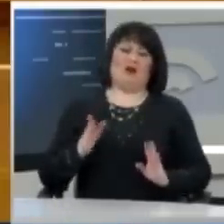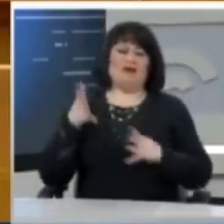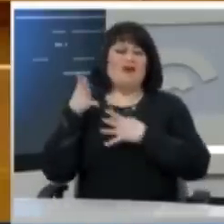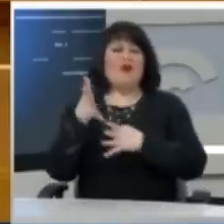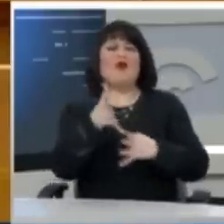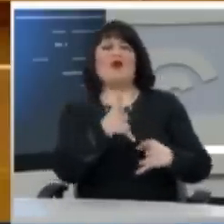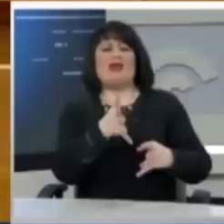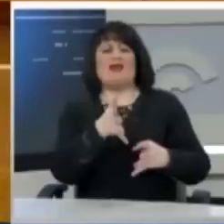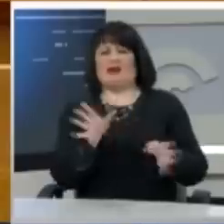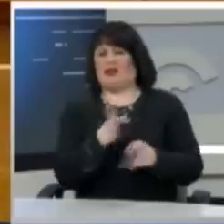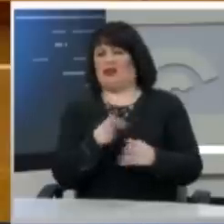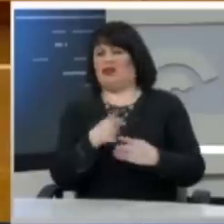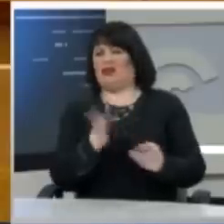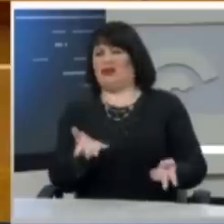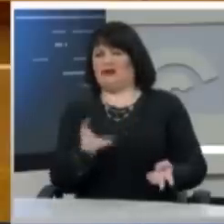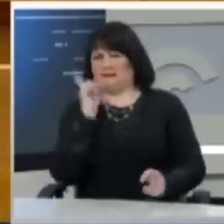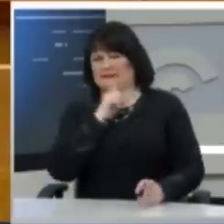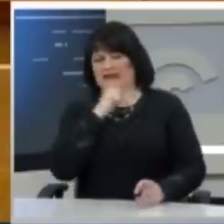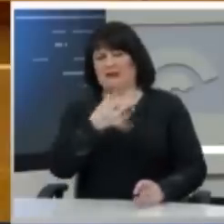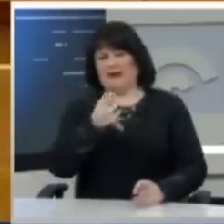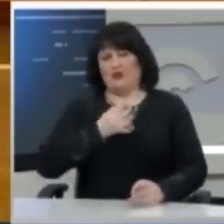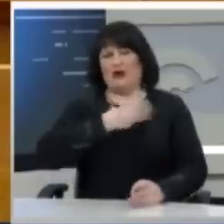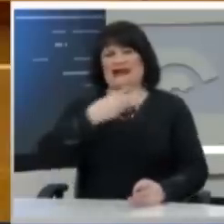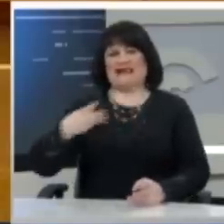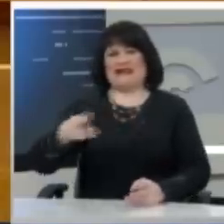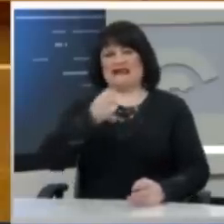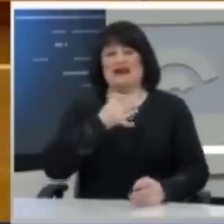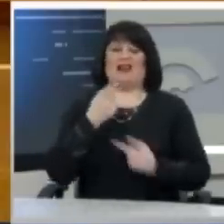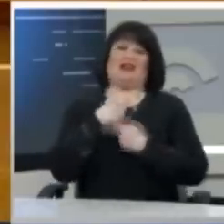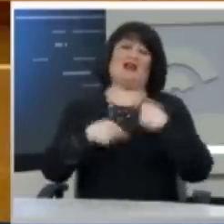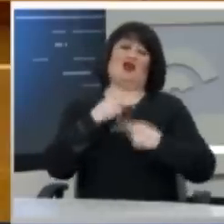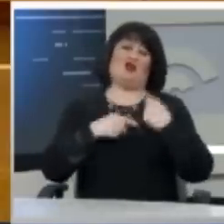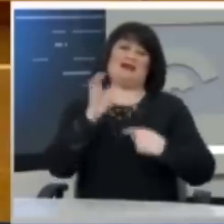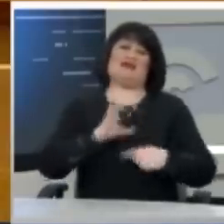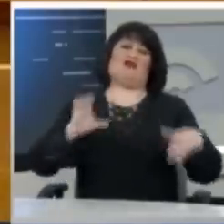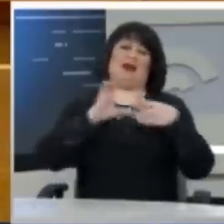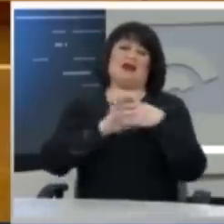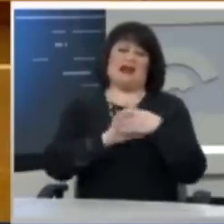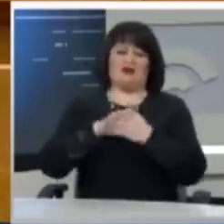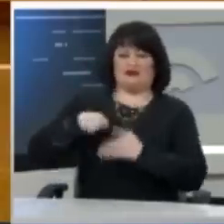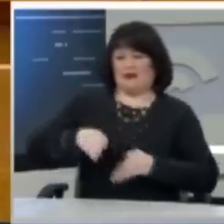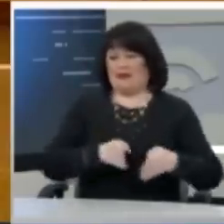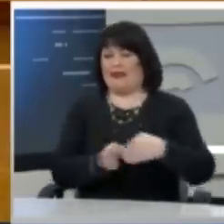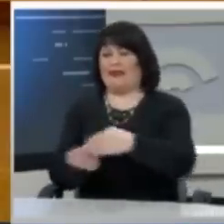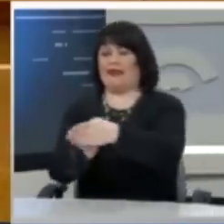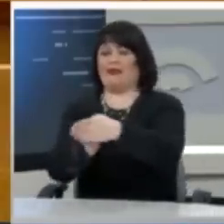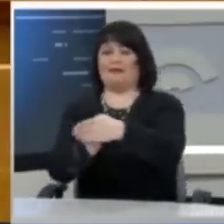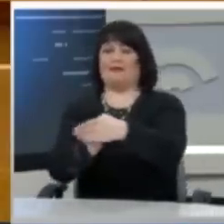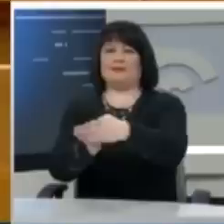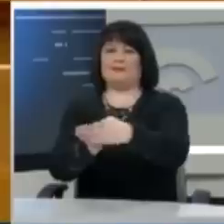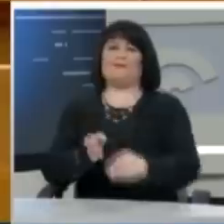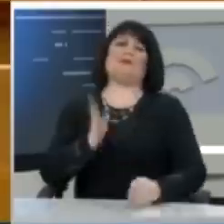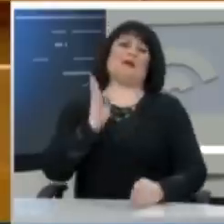παραπλανητικό είναι αυτό που λέει ο ΣΥΡΙΖΑ, ότι δήθεν η Ευρωπαϊκή Ένωση ξεστράτησε και μπορεί μάλιστα και